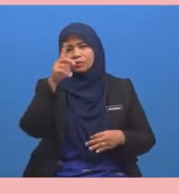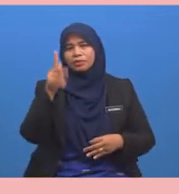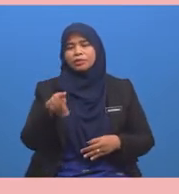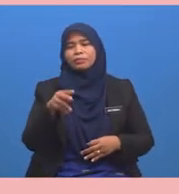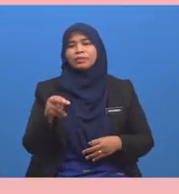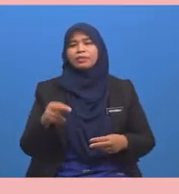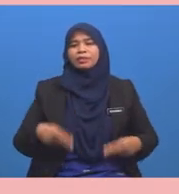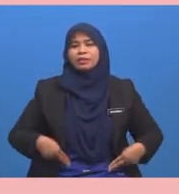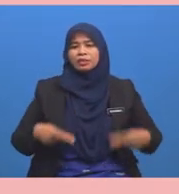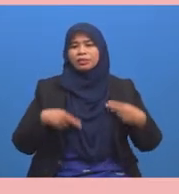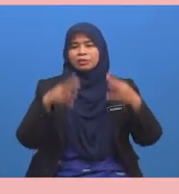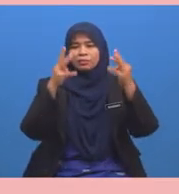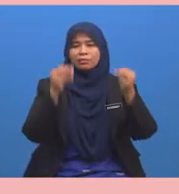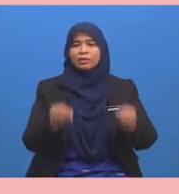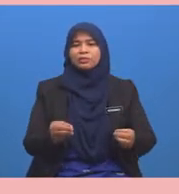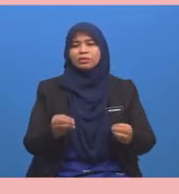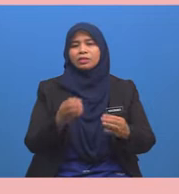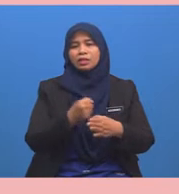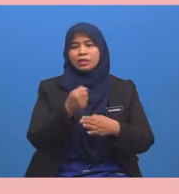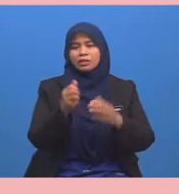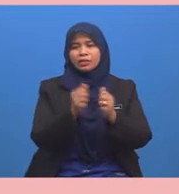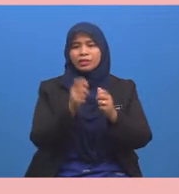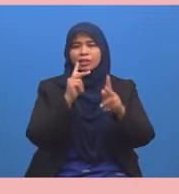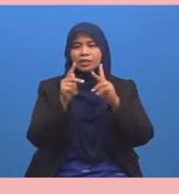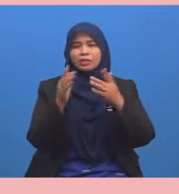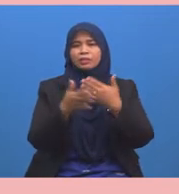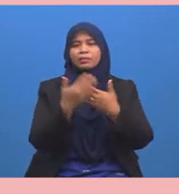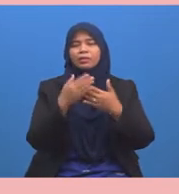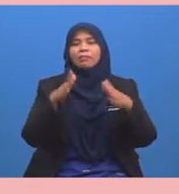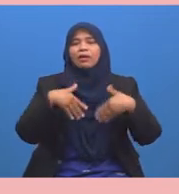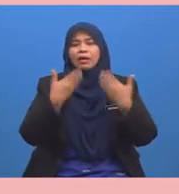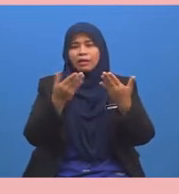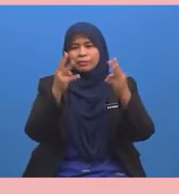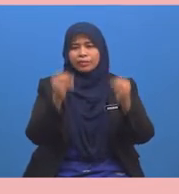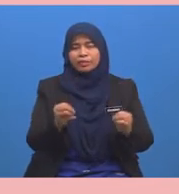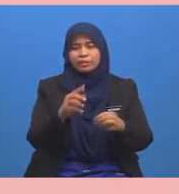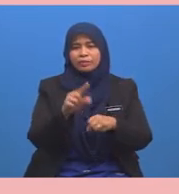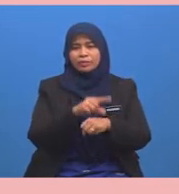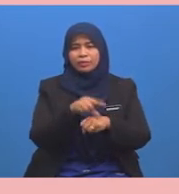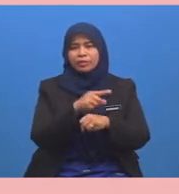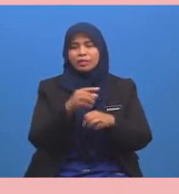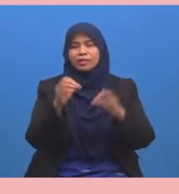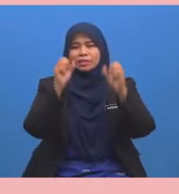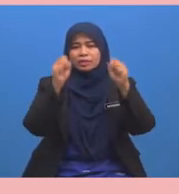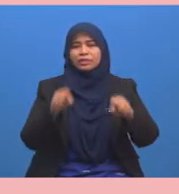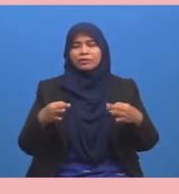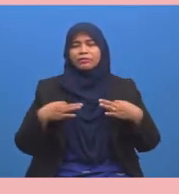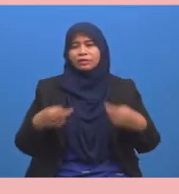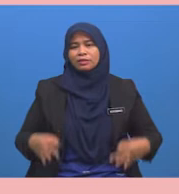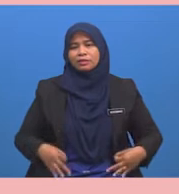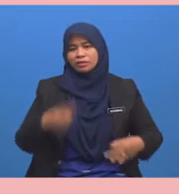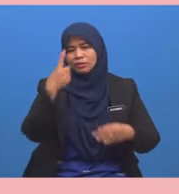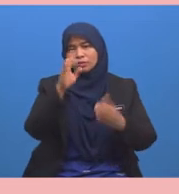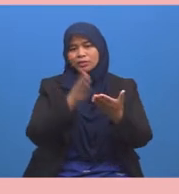untuk keperluan kehidupan manusia atau dengan kata mudahnya, bagaimana manusia menggunakan sistem fizikal